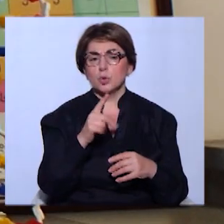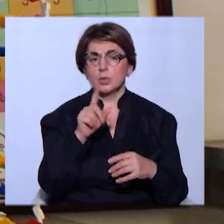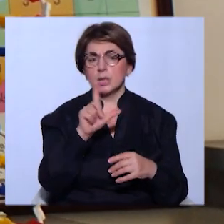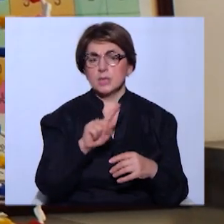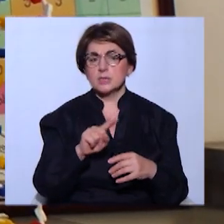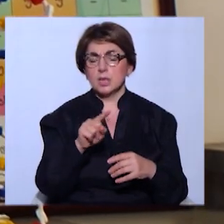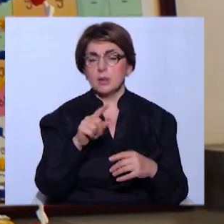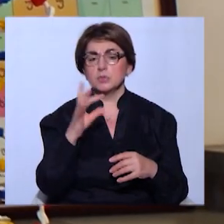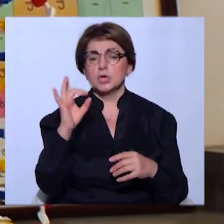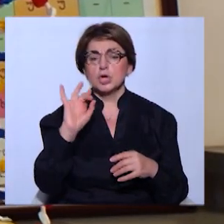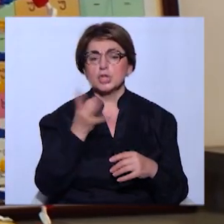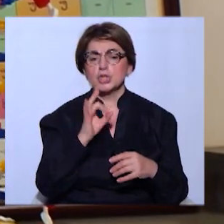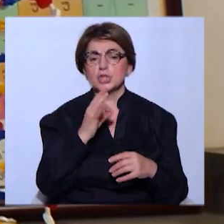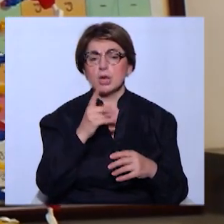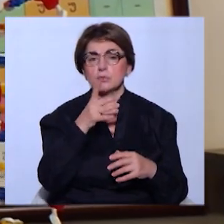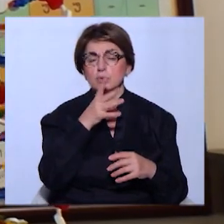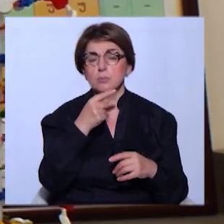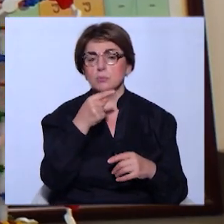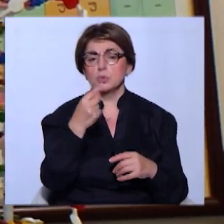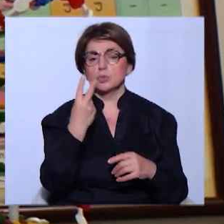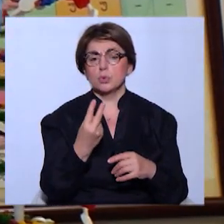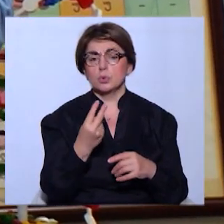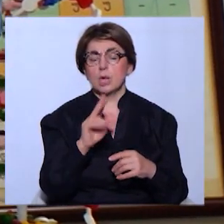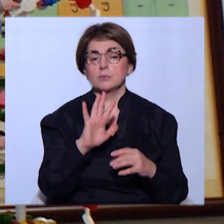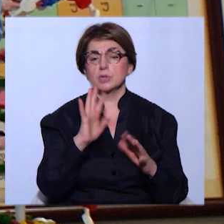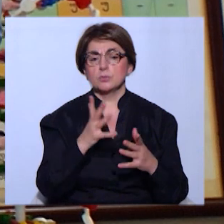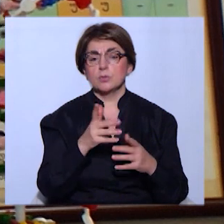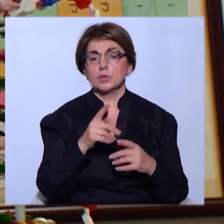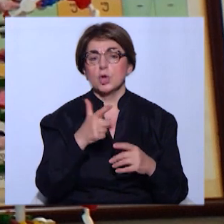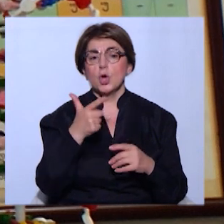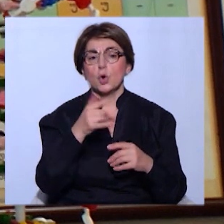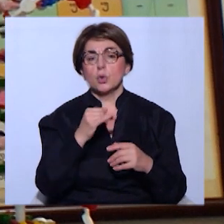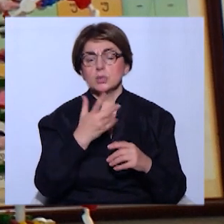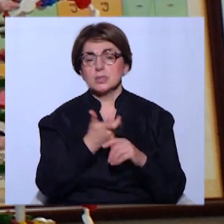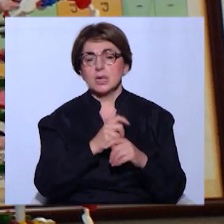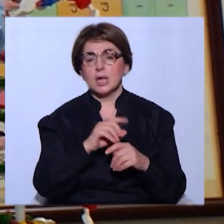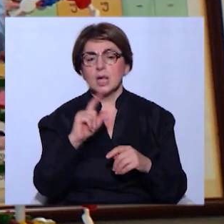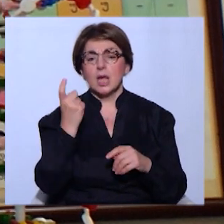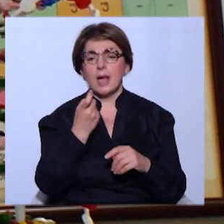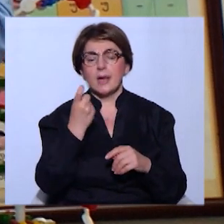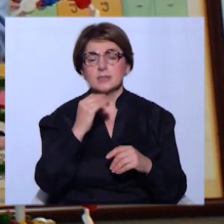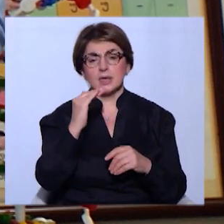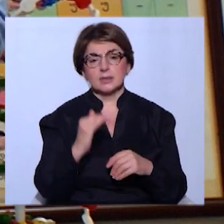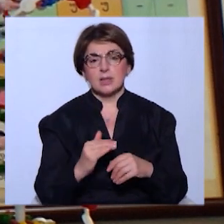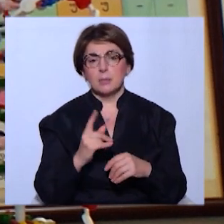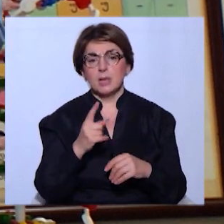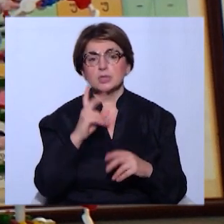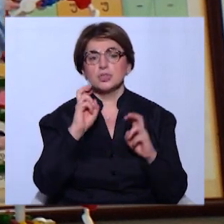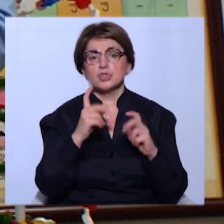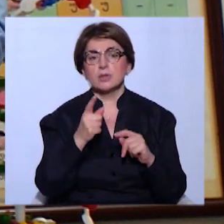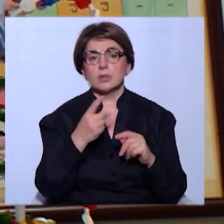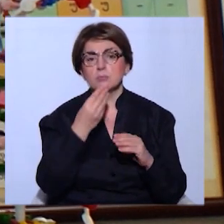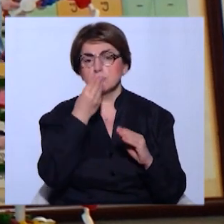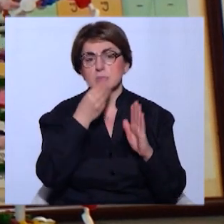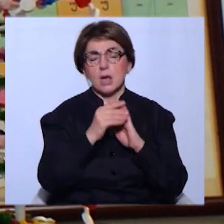ის საუკეთესო აღმგენ თვისებებს ავლენს. მაგრამ რადგან ჟანგვის ხარისხი ვახსენე, გეტყვით, რომ არსებობს გოგირდის სხვა ჟანგვის ხარისხებიც, როგორიც